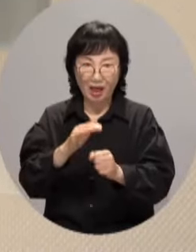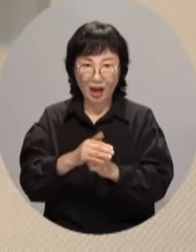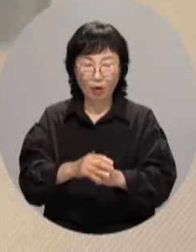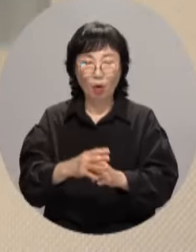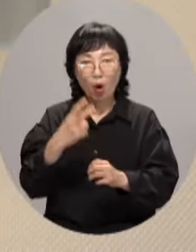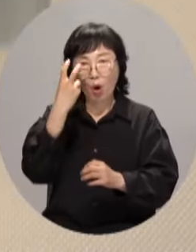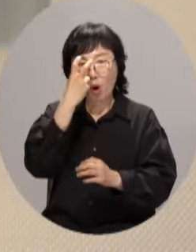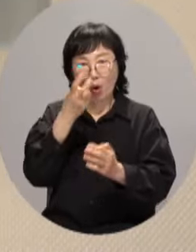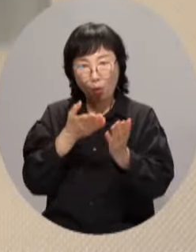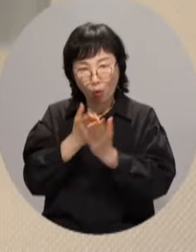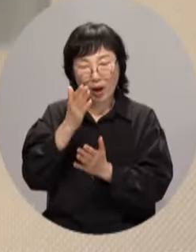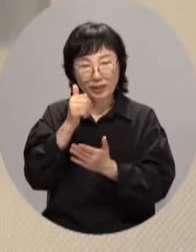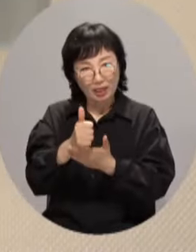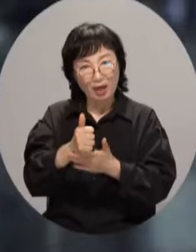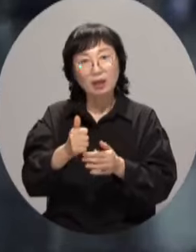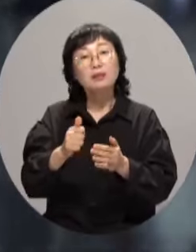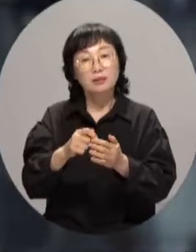요구한 배경을 설명했습니다